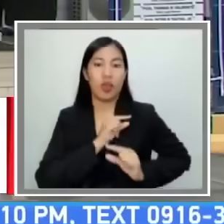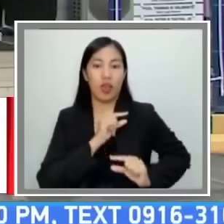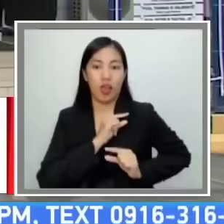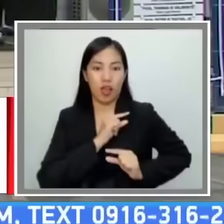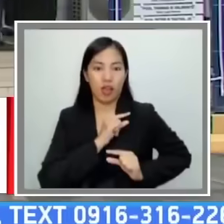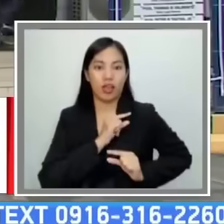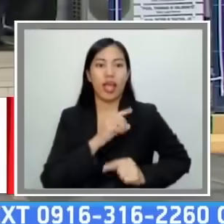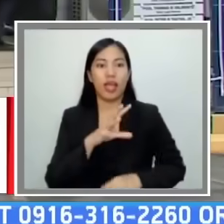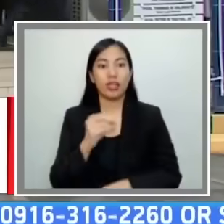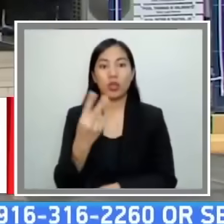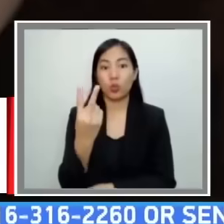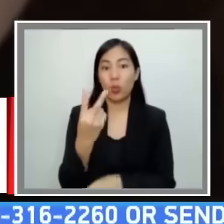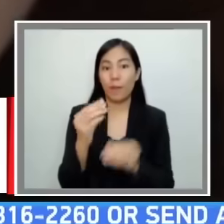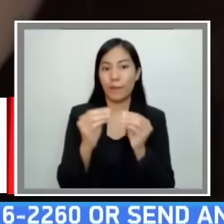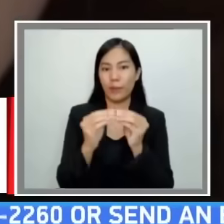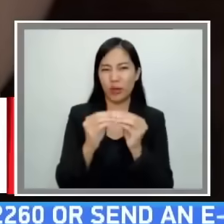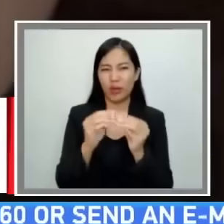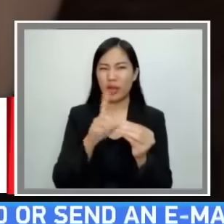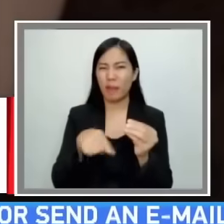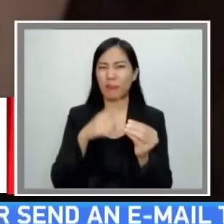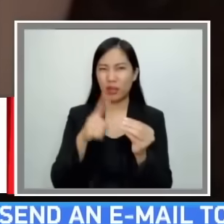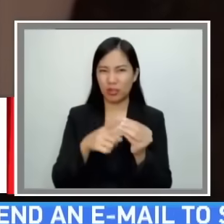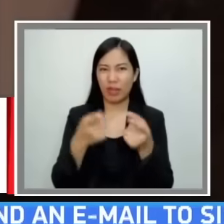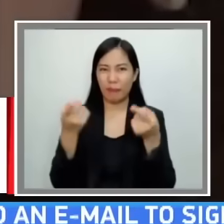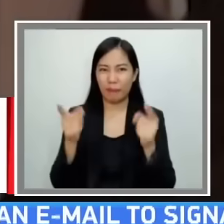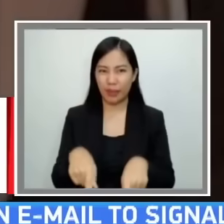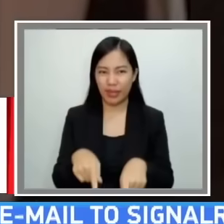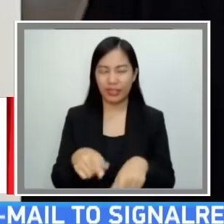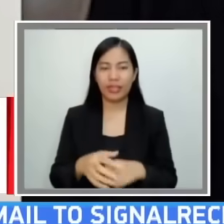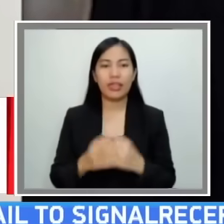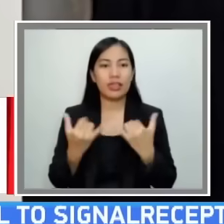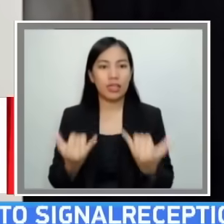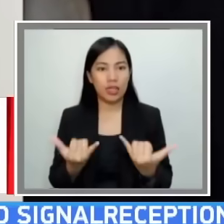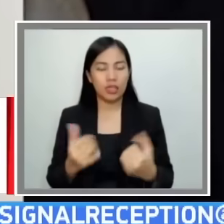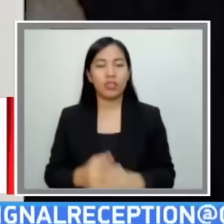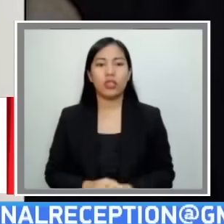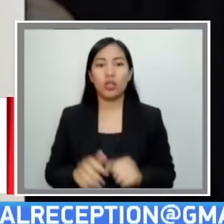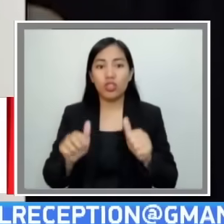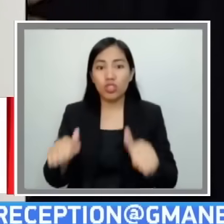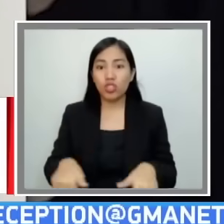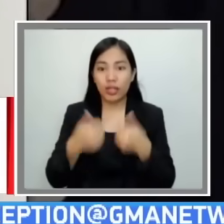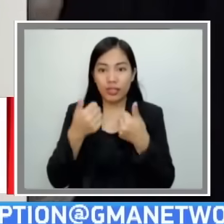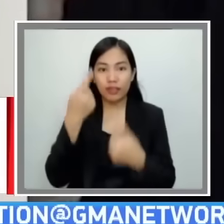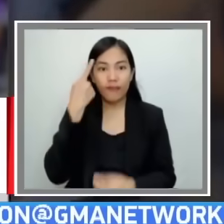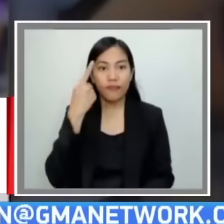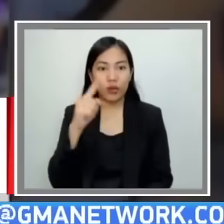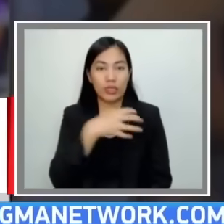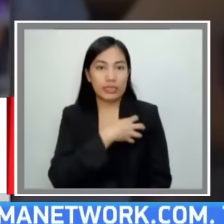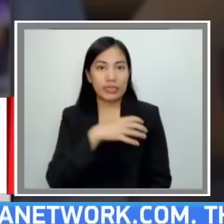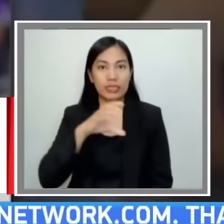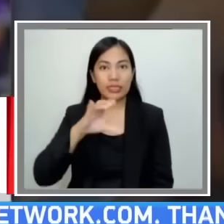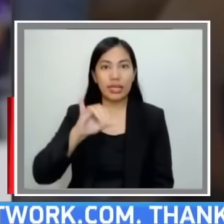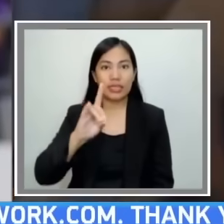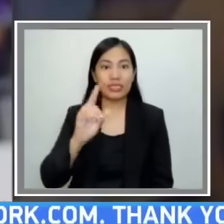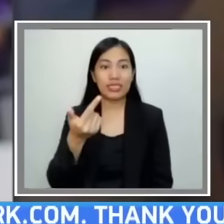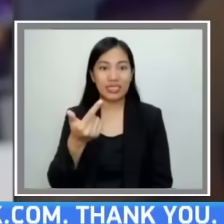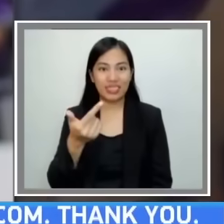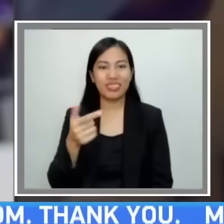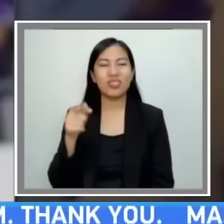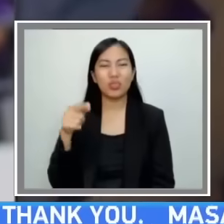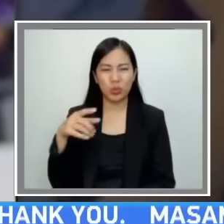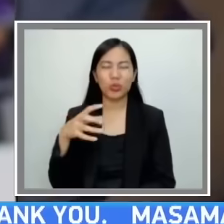pa kaugnay sa nangyari. Hamon ngayon sa CIDG na mahanap si Camilon na isang buwan nang nawawala.